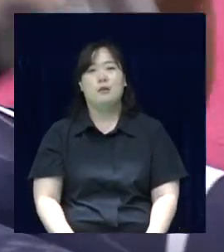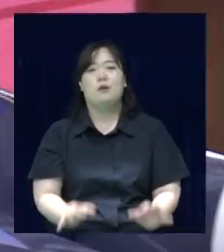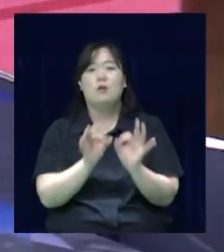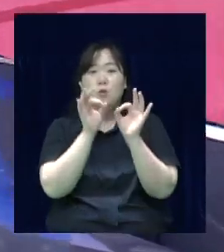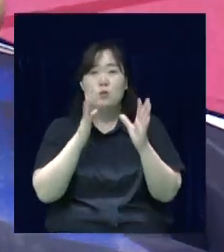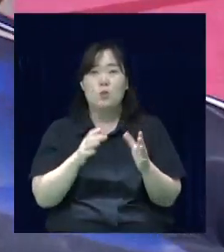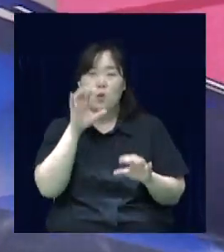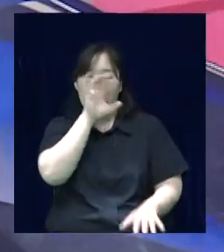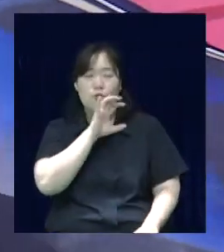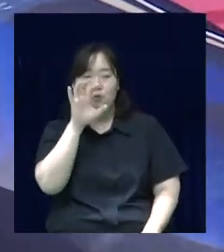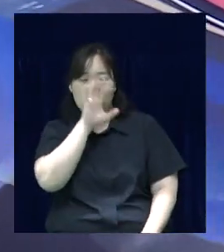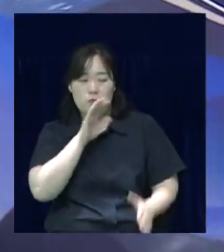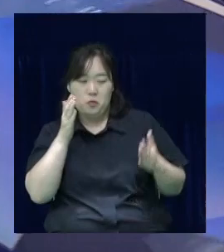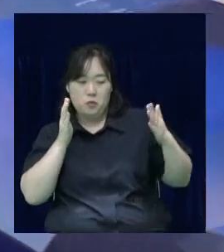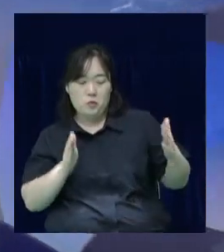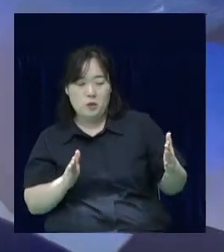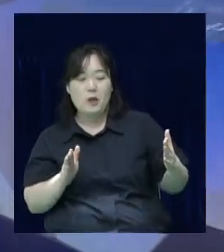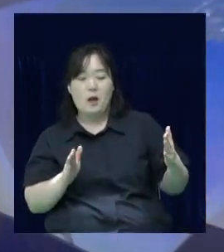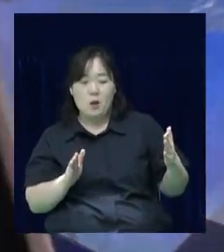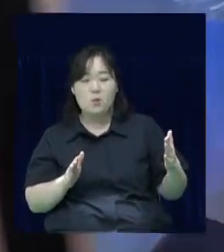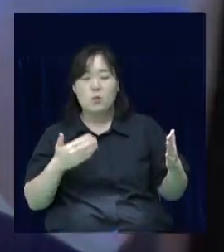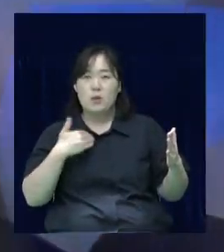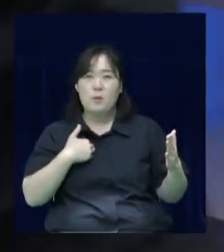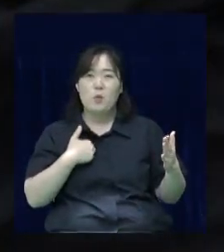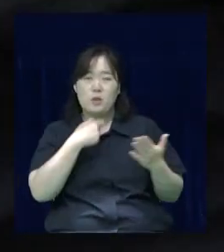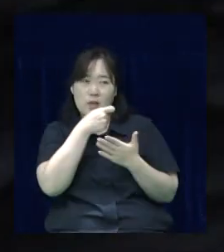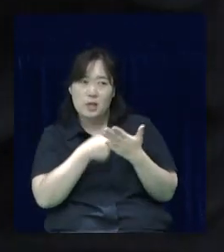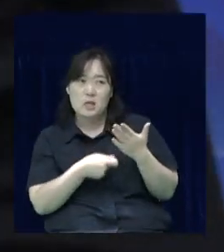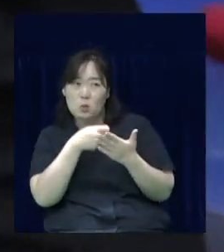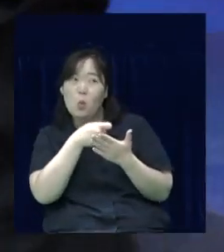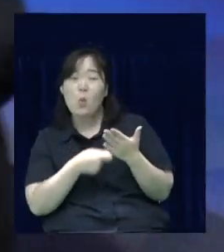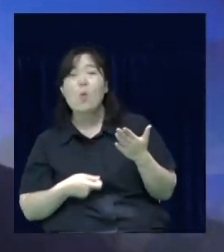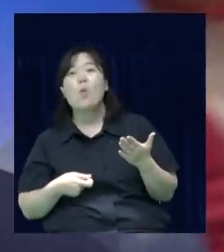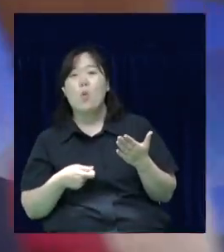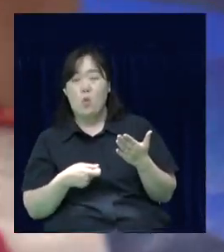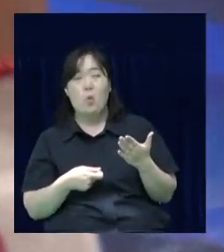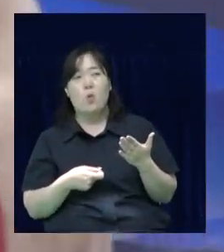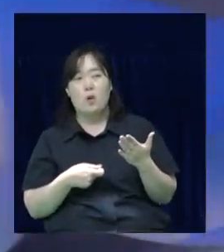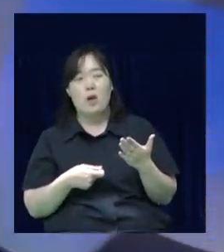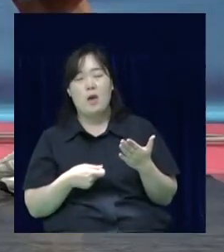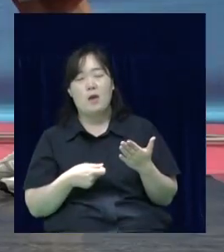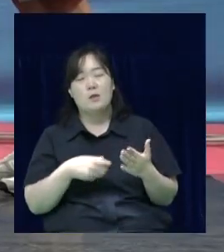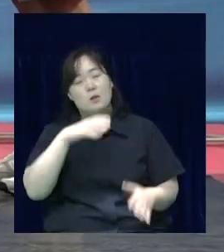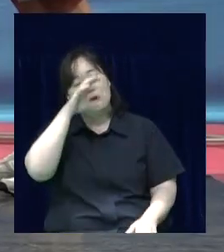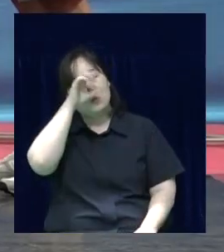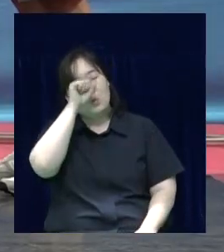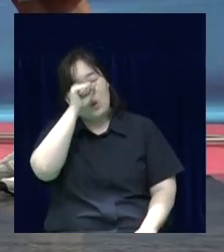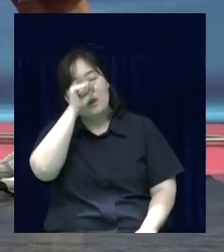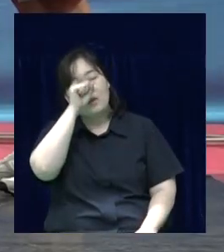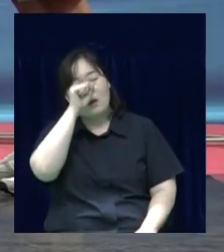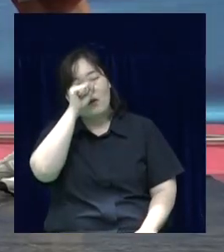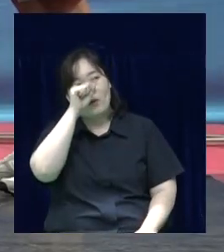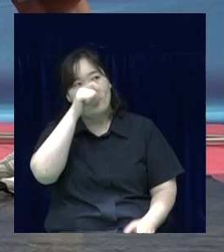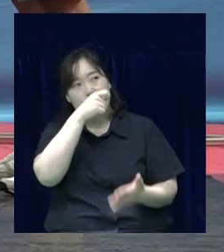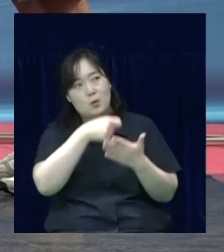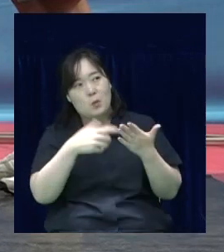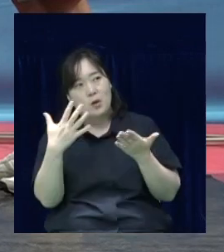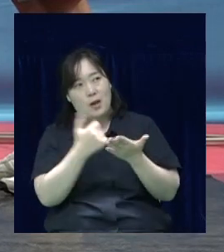훈련 기간 동안 가진 어떤 연습 기록의 어떤 베스트 부분을 지금 도전하지 않았나 생각됩니다. 아, 네.